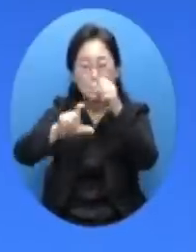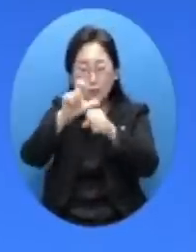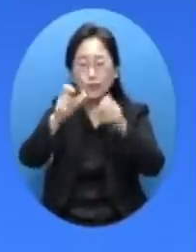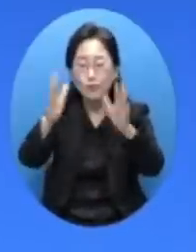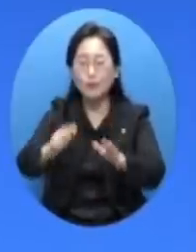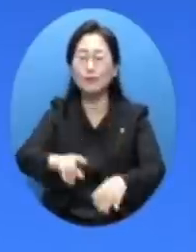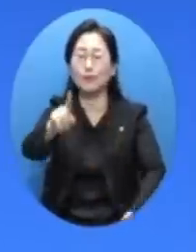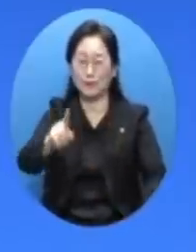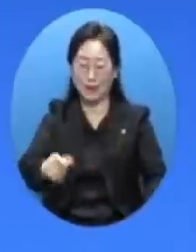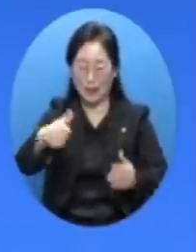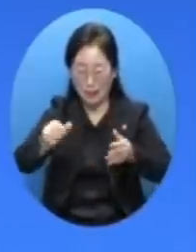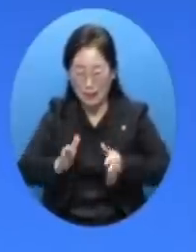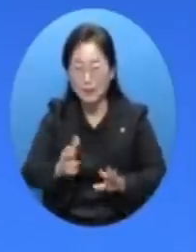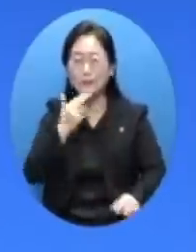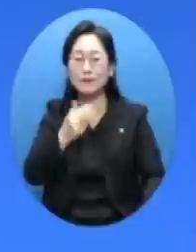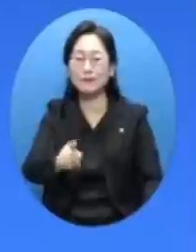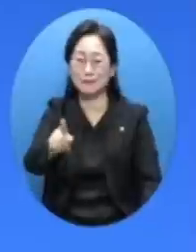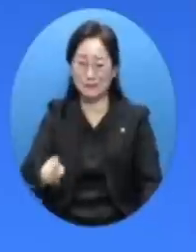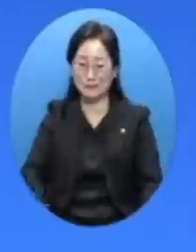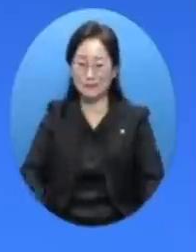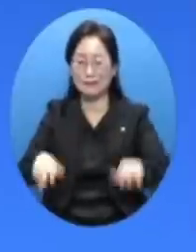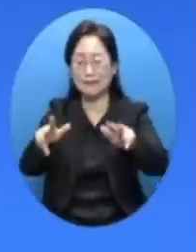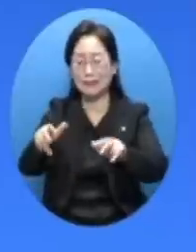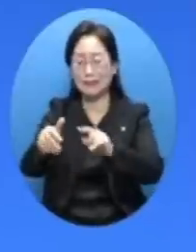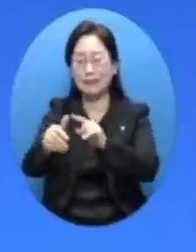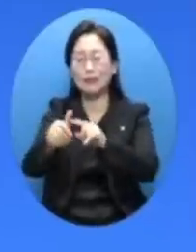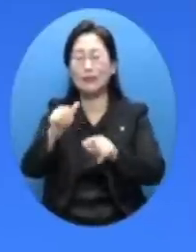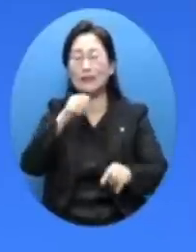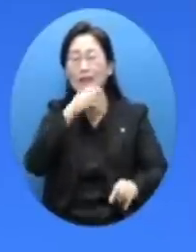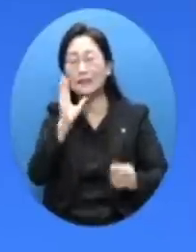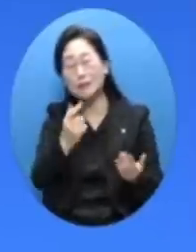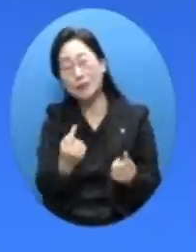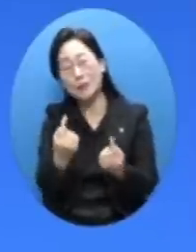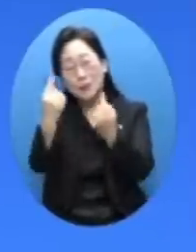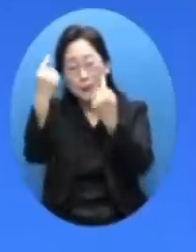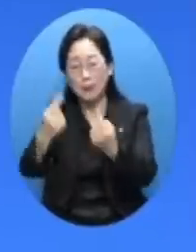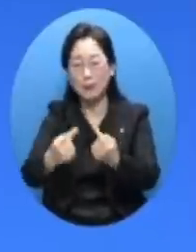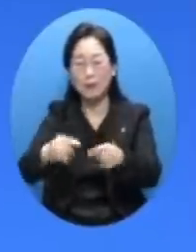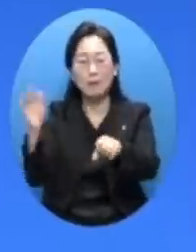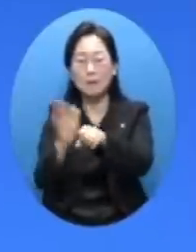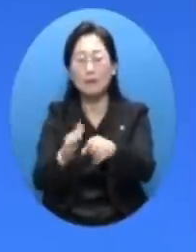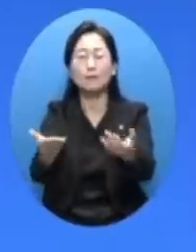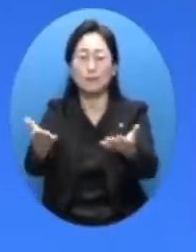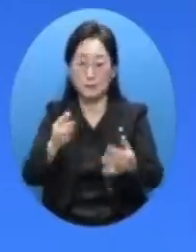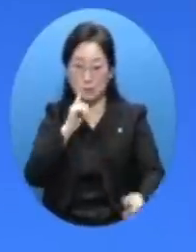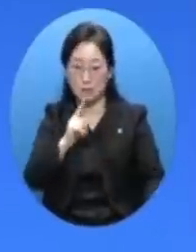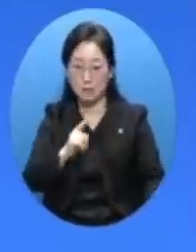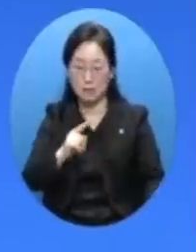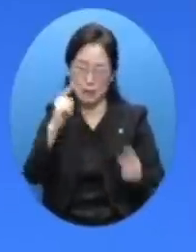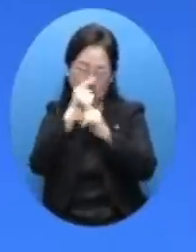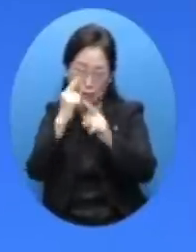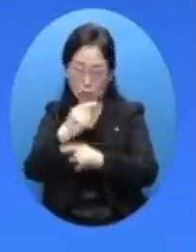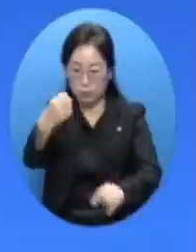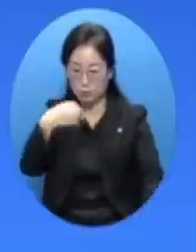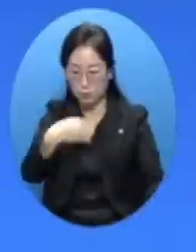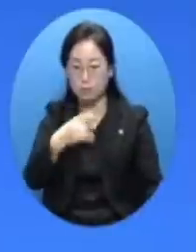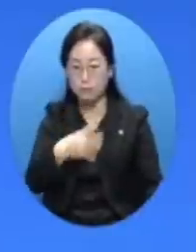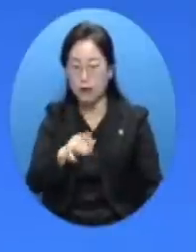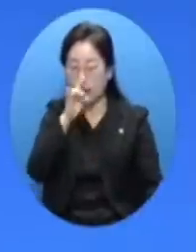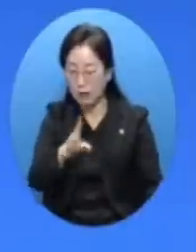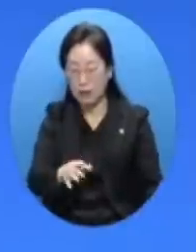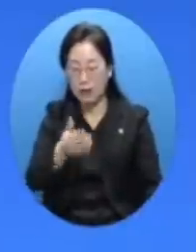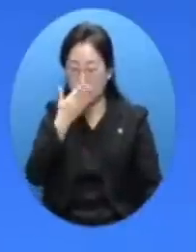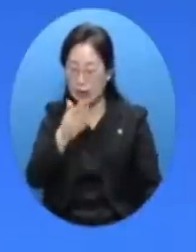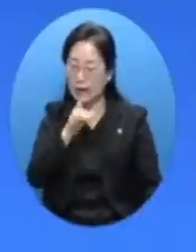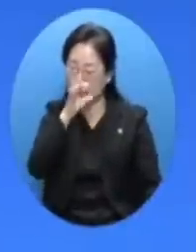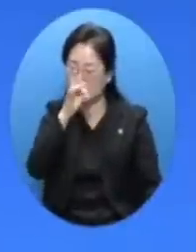아이가 없네. 아이고 이제는 나이가 늙어서 아이를 낳을 수가 있겠나. 들은 얘기는 다 부정적인 얘기입니다. 안 된다는 얘기입니다. 할 수